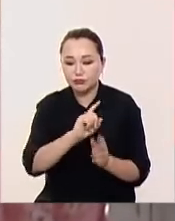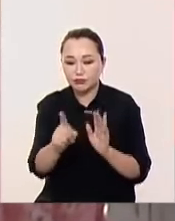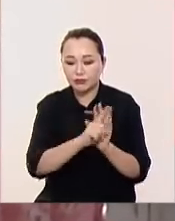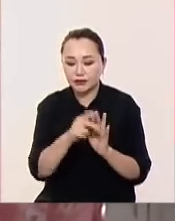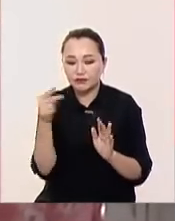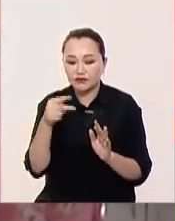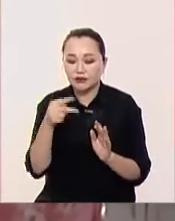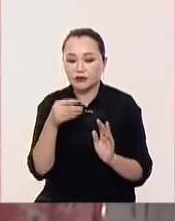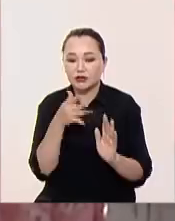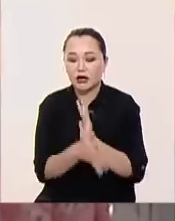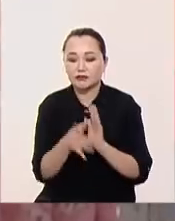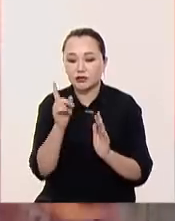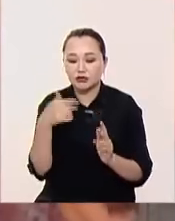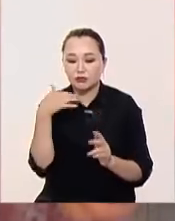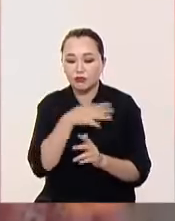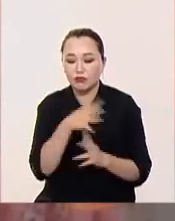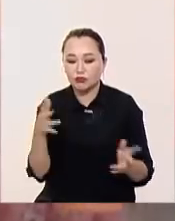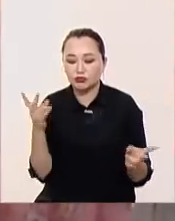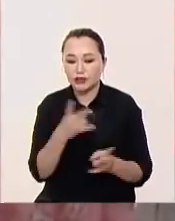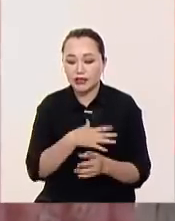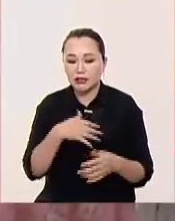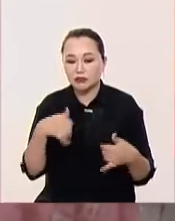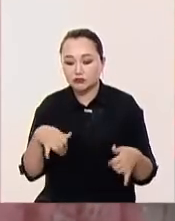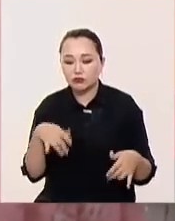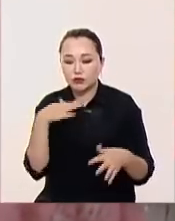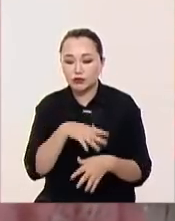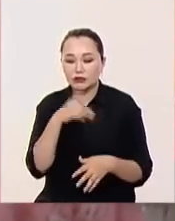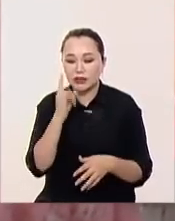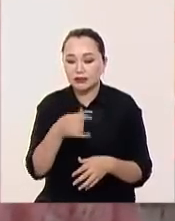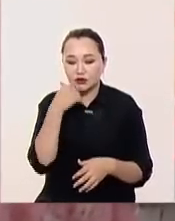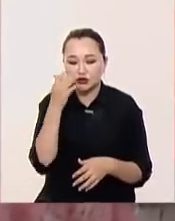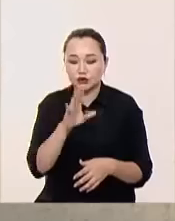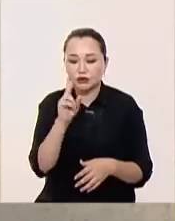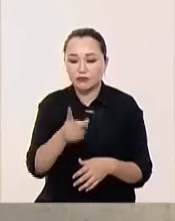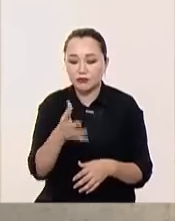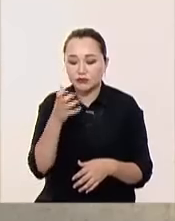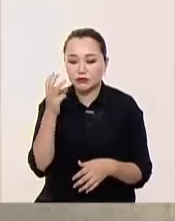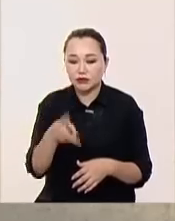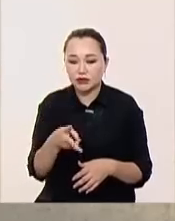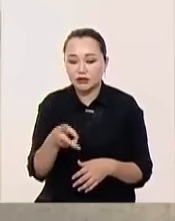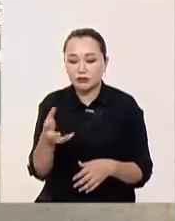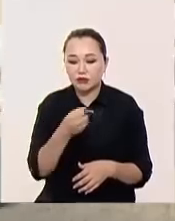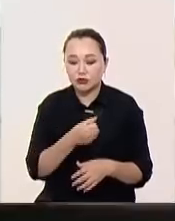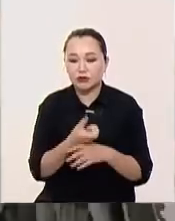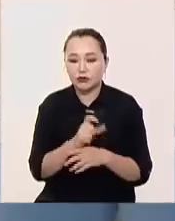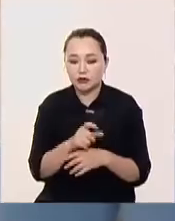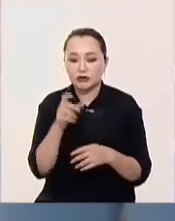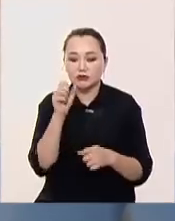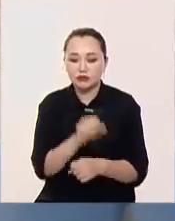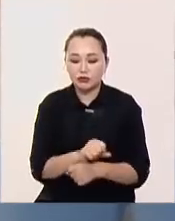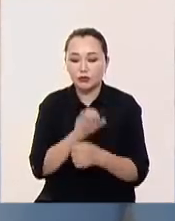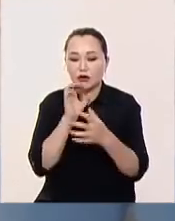2000 tenge gerek. Daşı odan da köp gerek. Misal, zatımız köp bolsa, taksiler üy almaydı. 2,5-3 мың теңге алады. Көпшілік қоғамдық көлік қатынасы